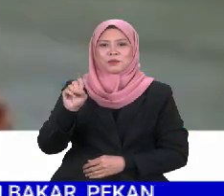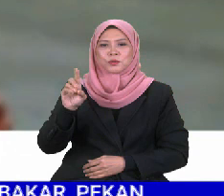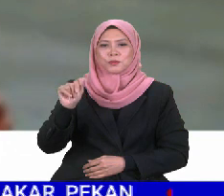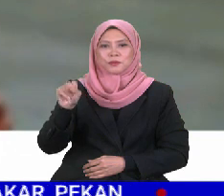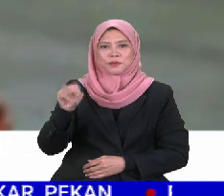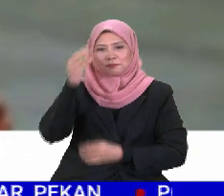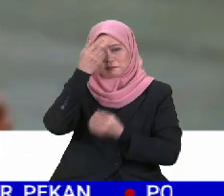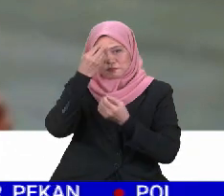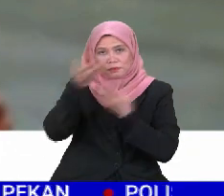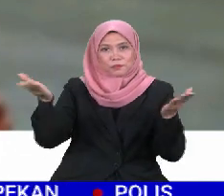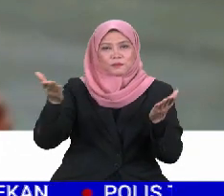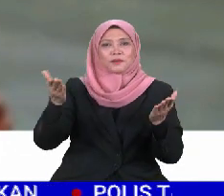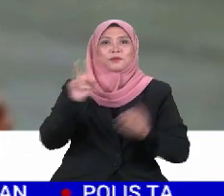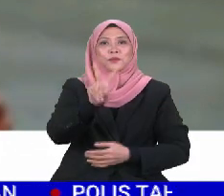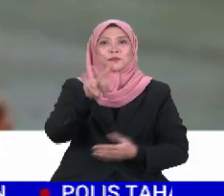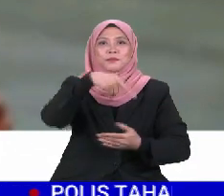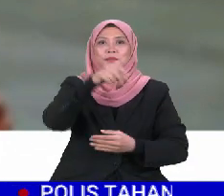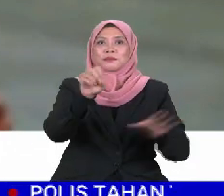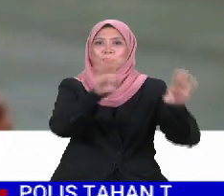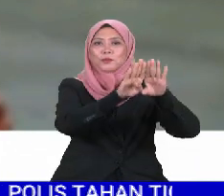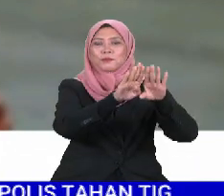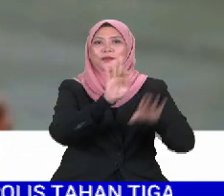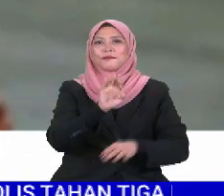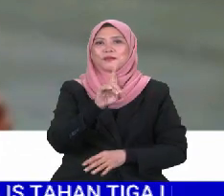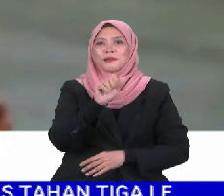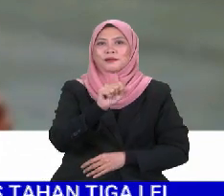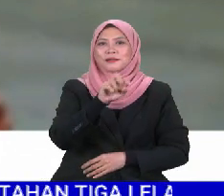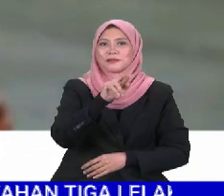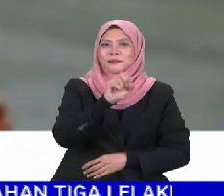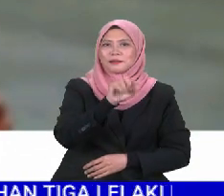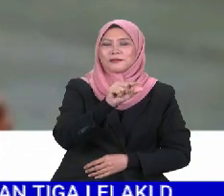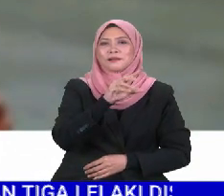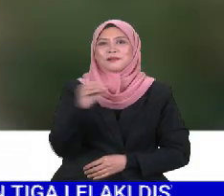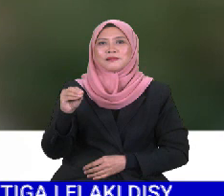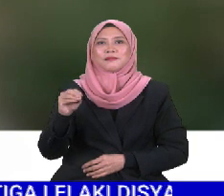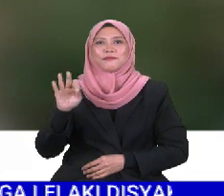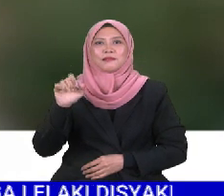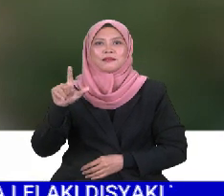melaporkan dua PPS yang ditutup adalah di filter song dan Kampung